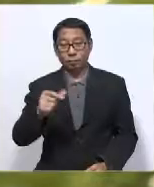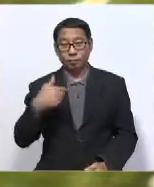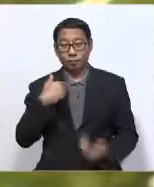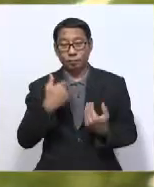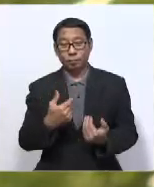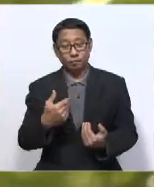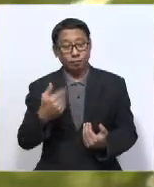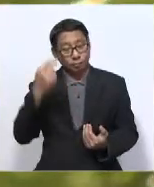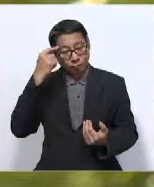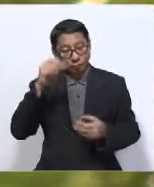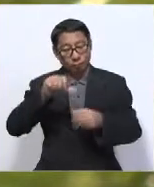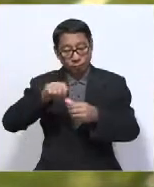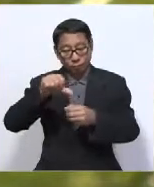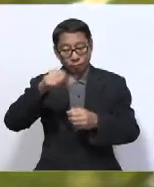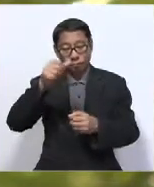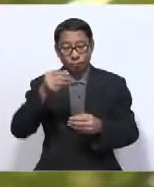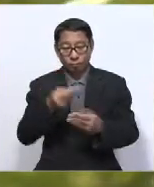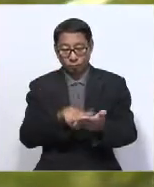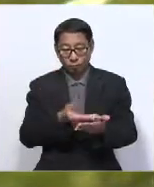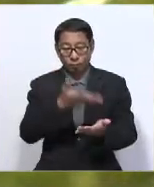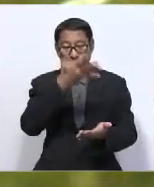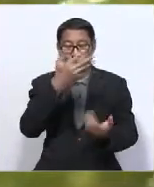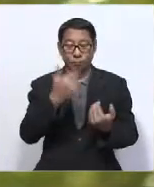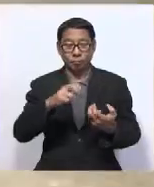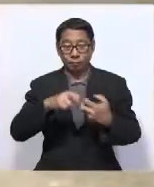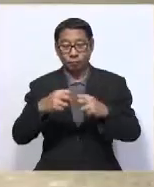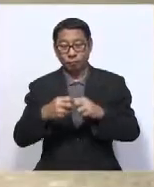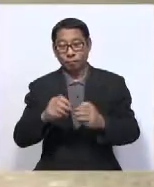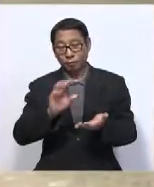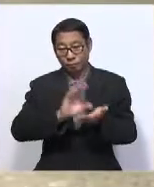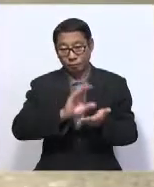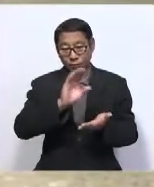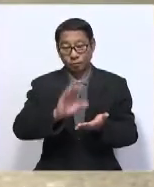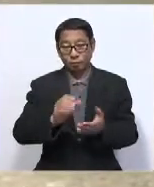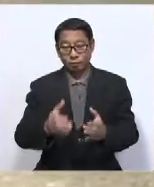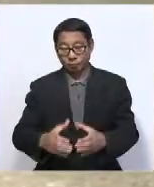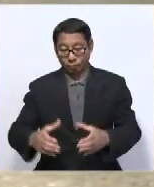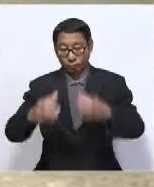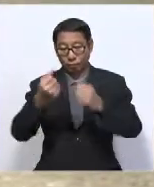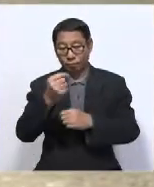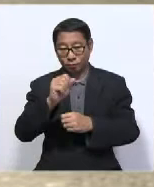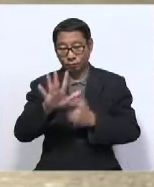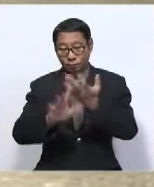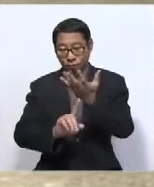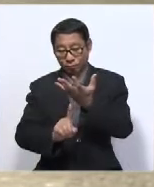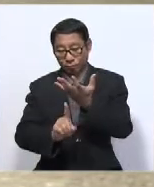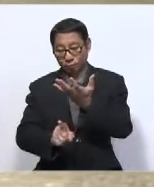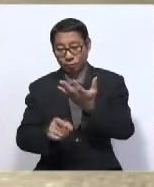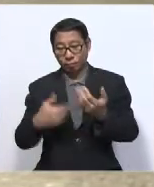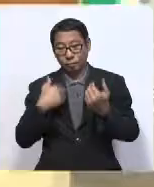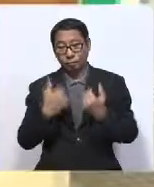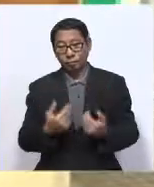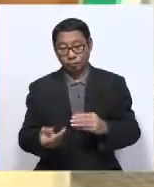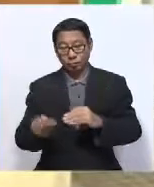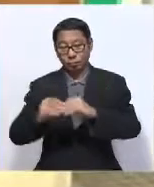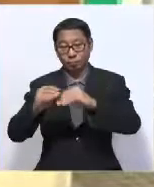โตรเลียมเหลวเนี่ยนะคะตอนนี้ก็มีราคาสูงเหมือนกันส่งผลให้ต้นทุนก๊าซหุงต้มบรรจุถังขนาด15กิโลกรัมเนี่ยก็